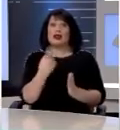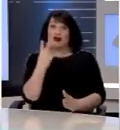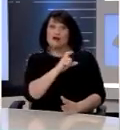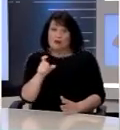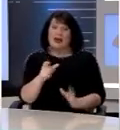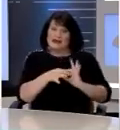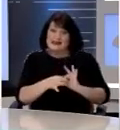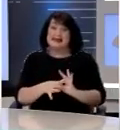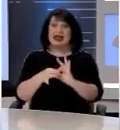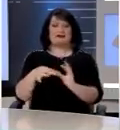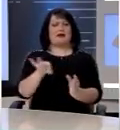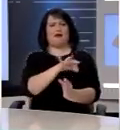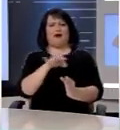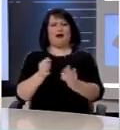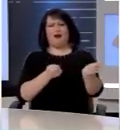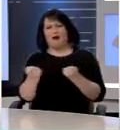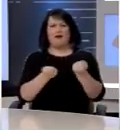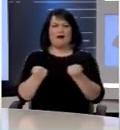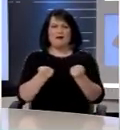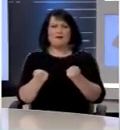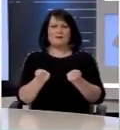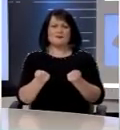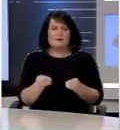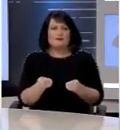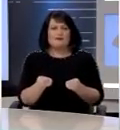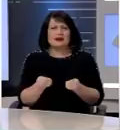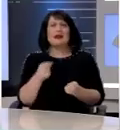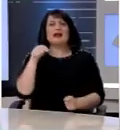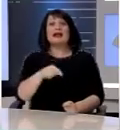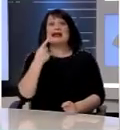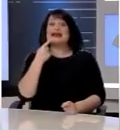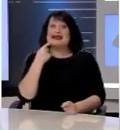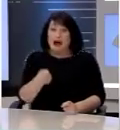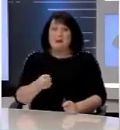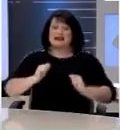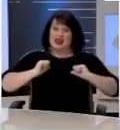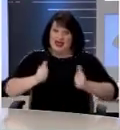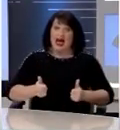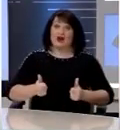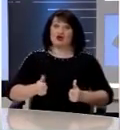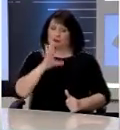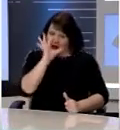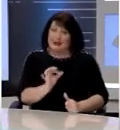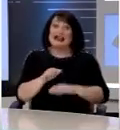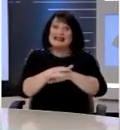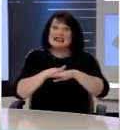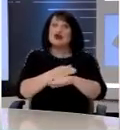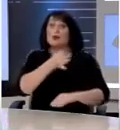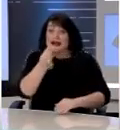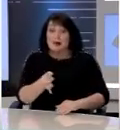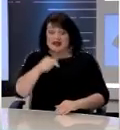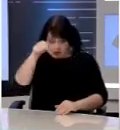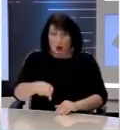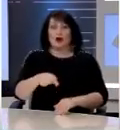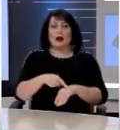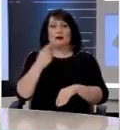τώρα ενορχιστρώνετε, παρακαλώ κύριε Γεωργιάδη, σας παρακαλώ, να ζητήσετε με θάρρος και με παρησία συγγνώμη. Μια